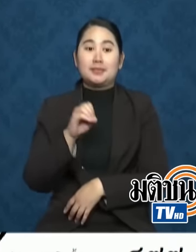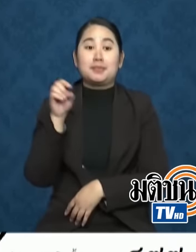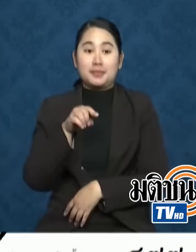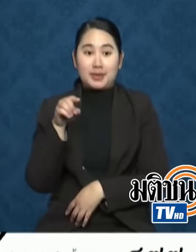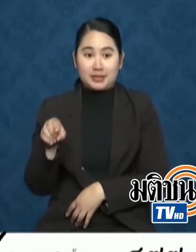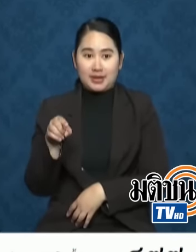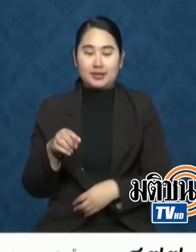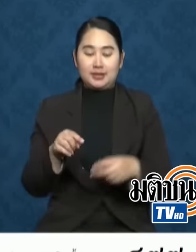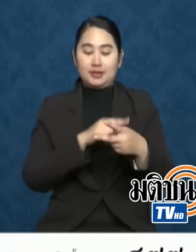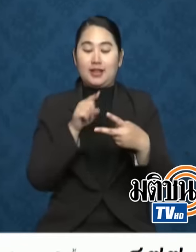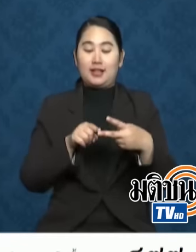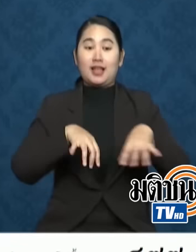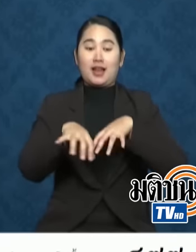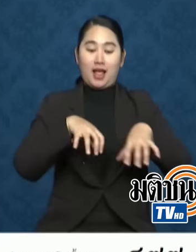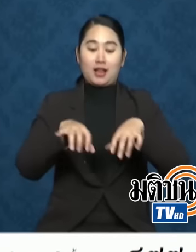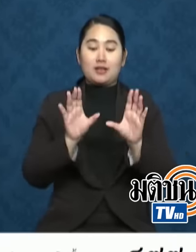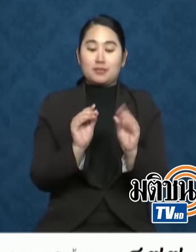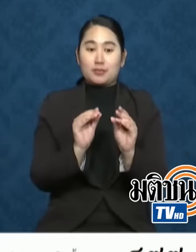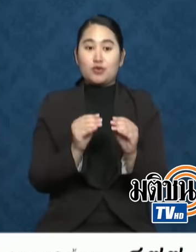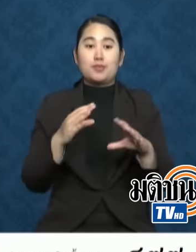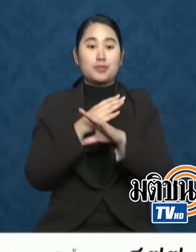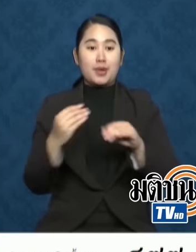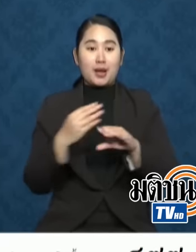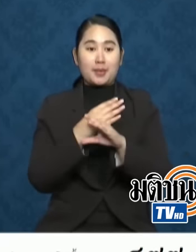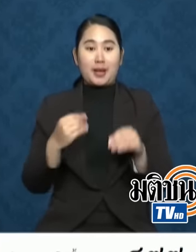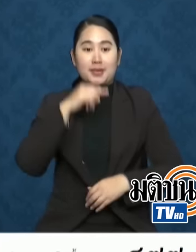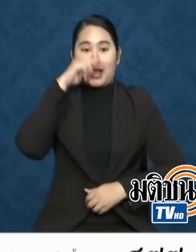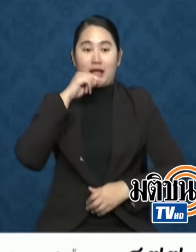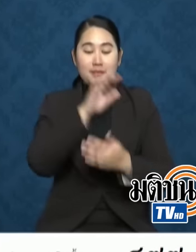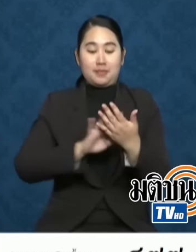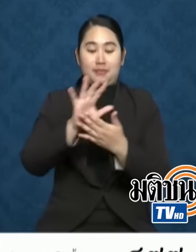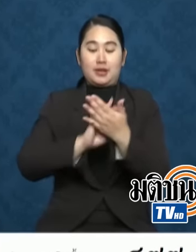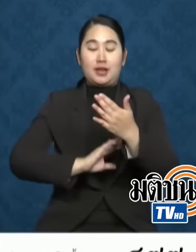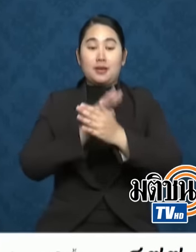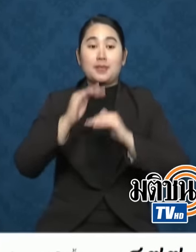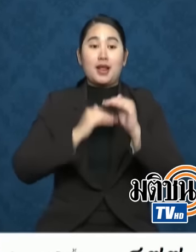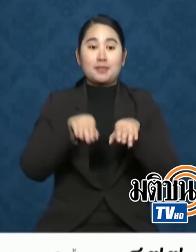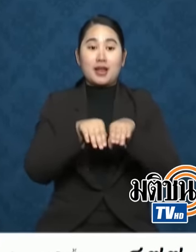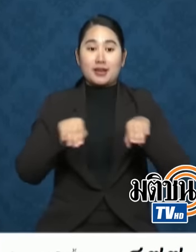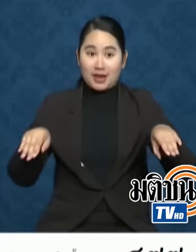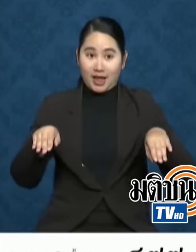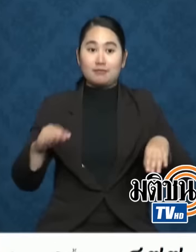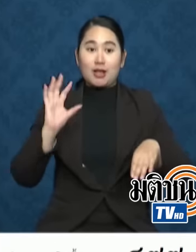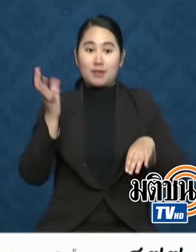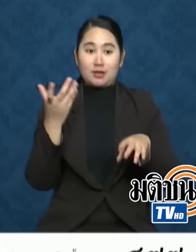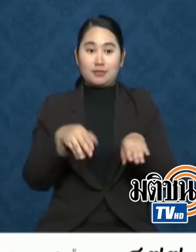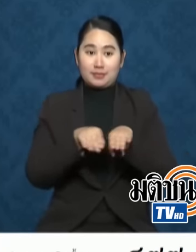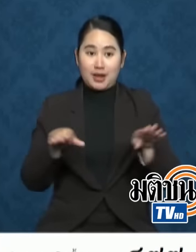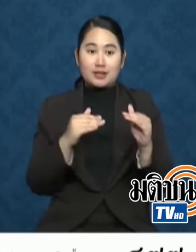80% และการจัดการประชุมหรือว่าการสัมมนาหารือในประเทศไทยสามารถยกระดับมาตรฐานของไทยให้เทียบเท่าสากล